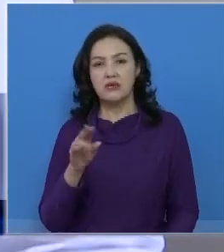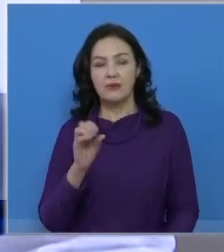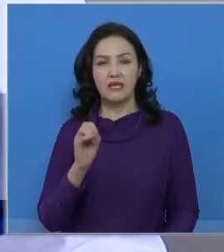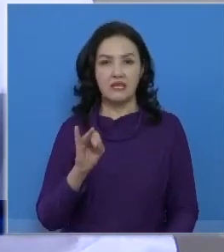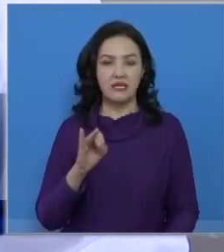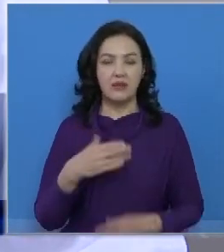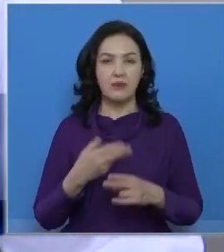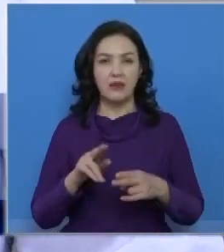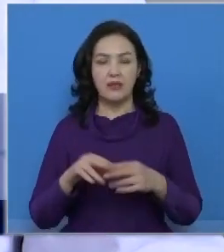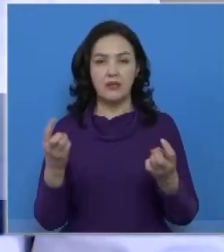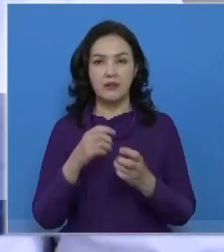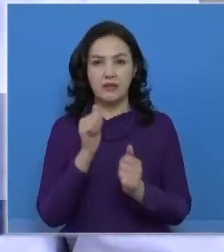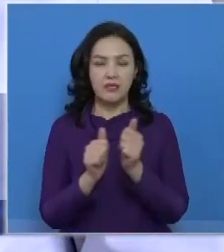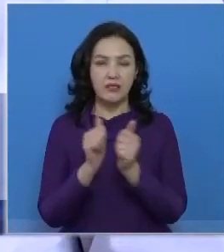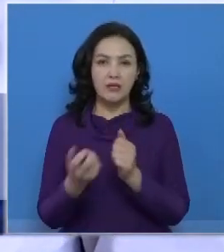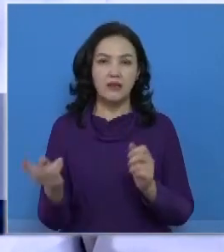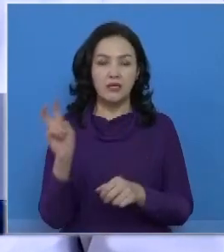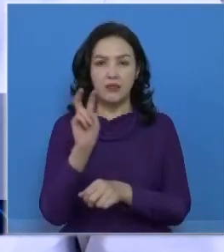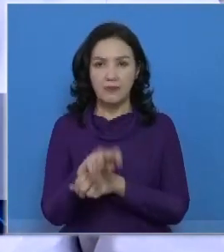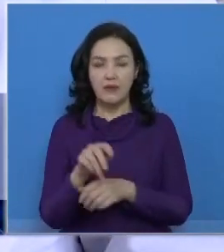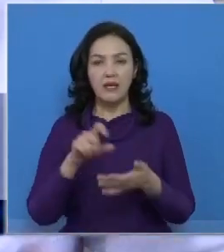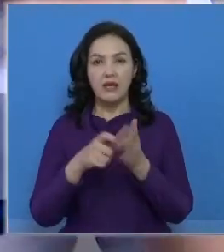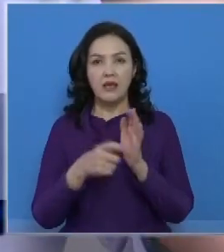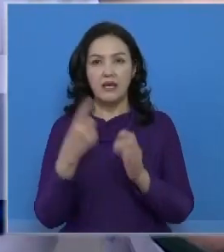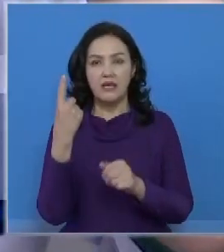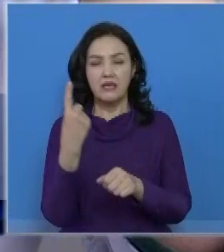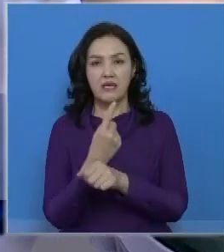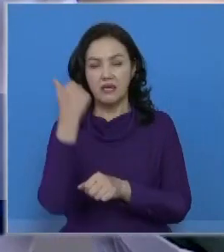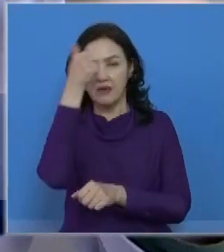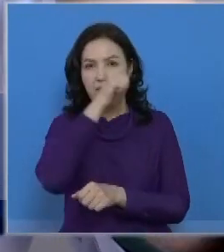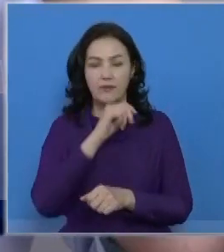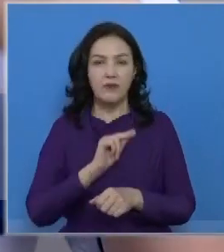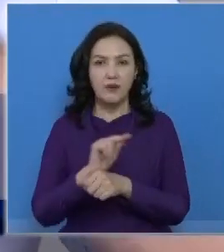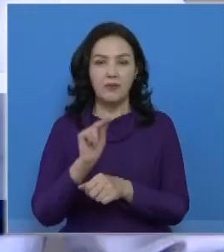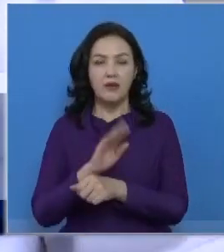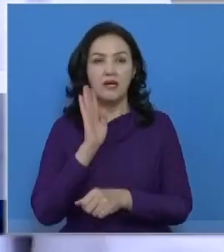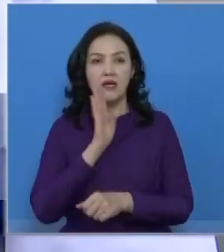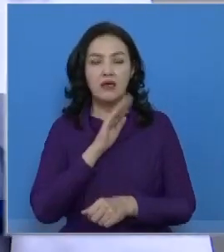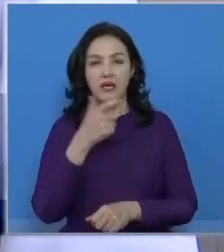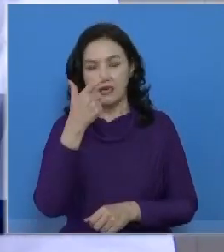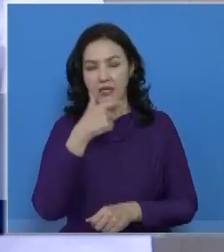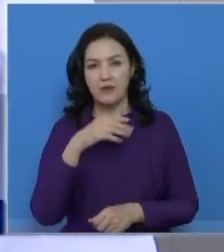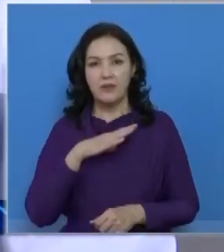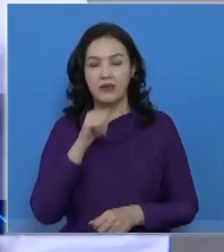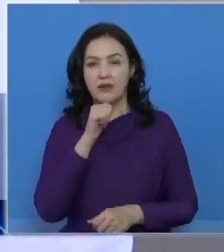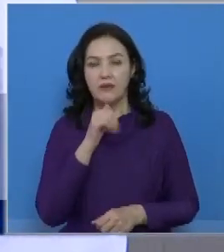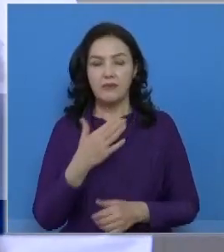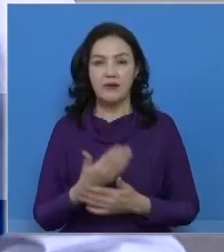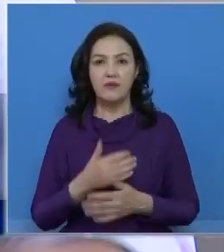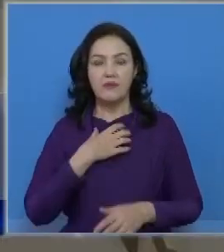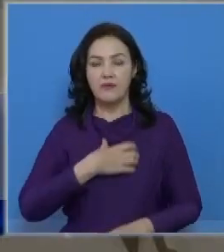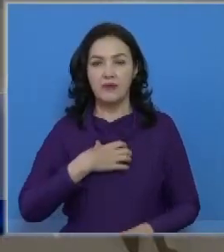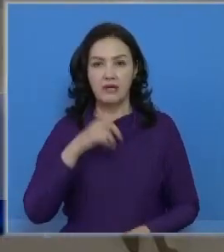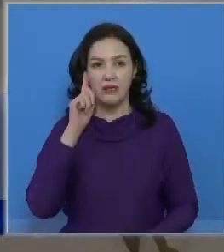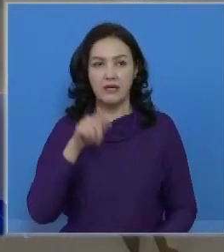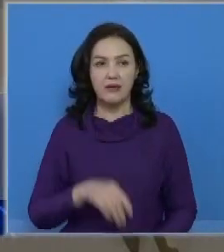матки поэтому необходимо чаще посещать наш кабинет хотя бы раз в год мы обучаем женщин методам самодиагностики все это очень важно